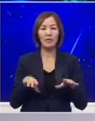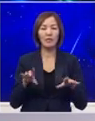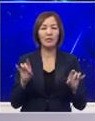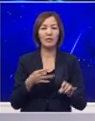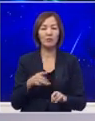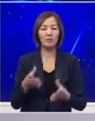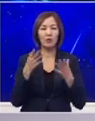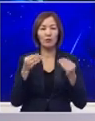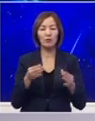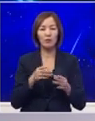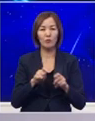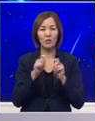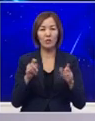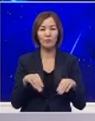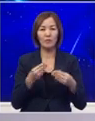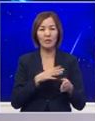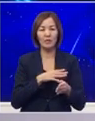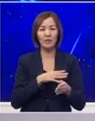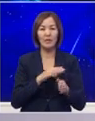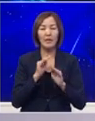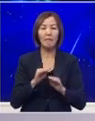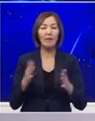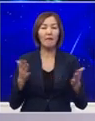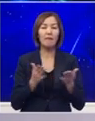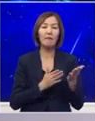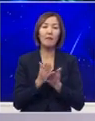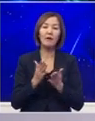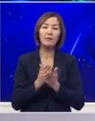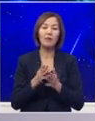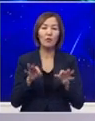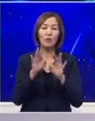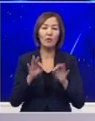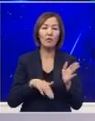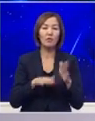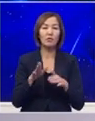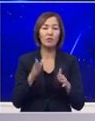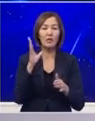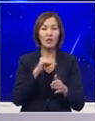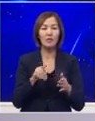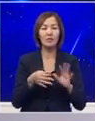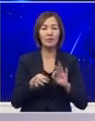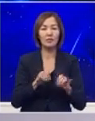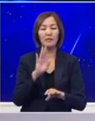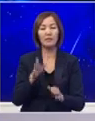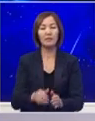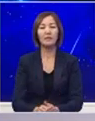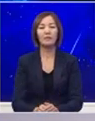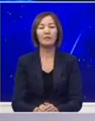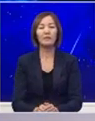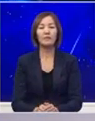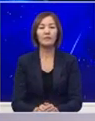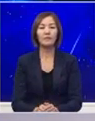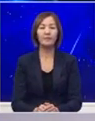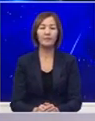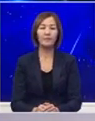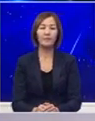орай пайдалануға берілген. Жеткіншектер мұнда қандай бағыттарда да өз өнерлерін шыңдай алады. Тақырыпты тілшіміз Құрманжан Қасымжанұлы